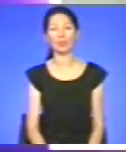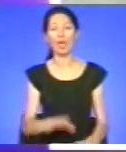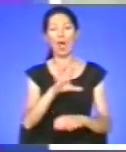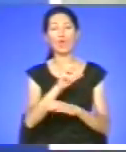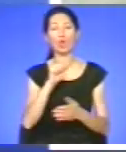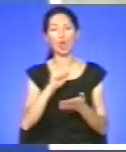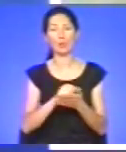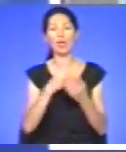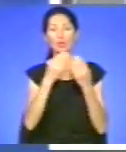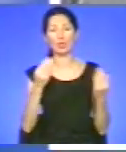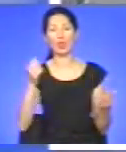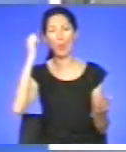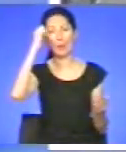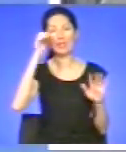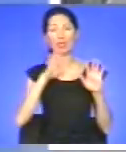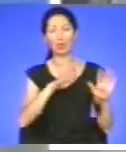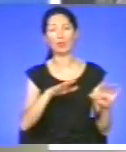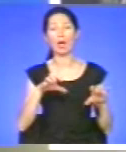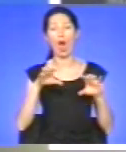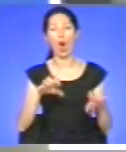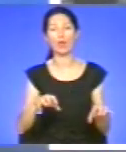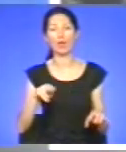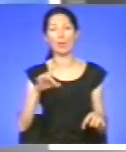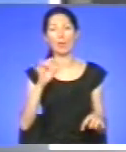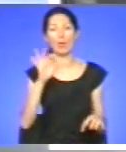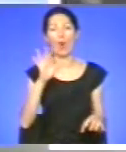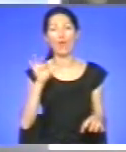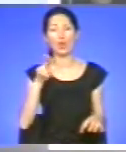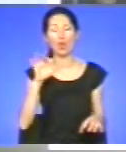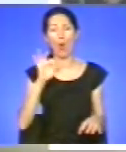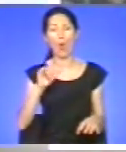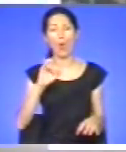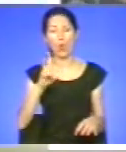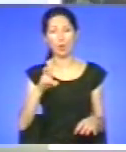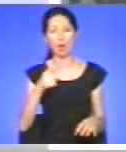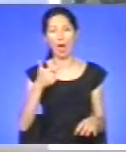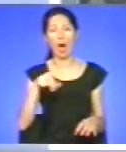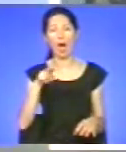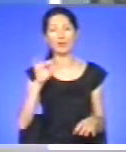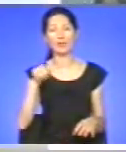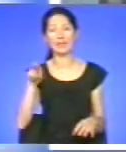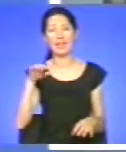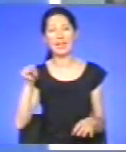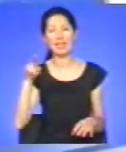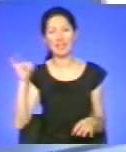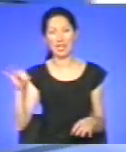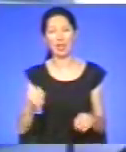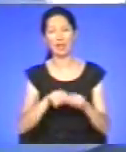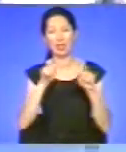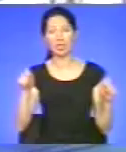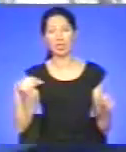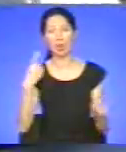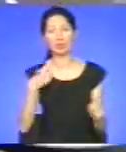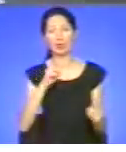Фотодокументальну виставку пам'яті заступника голови проводу ОУН Івана Гавдиди відкрили в обласному краєзнавчому музеї.